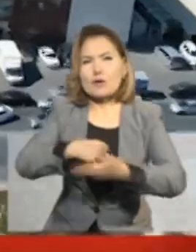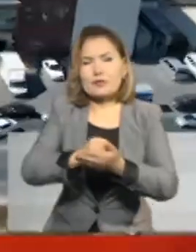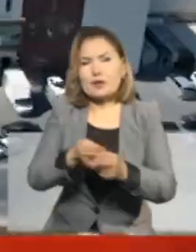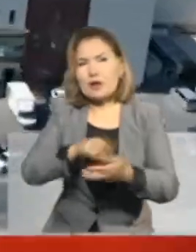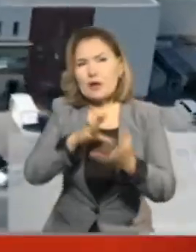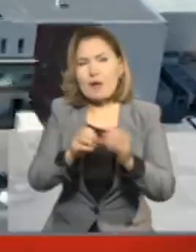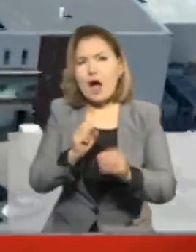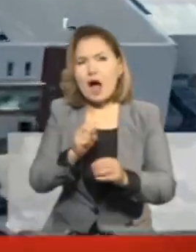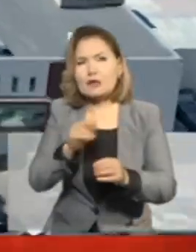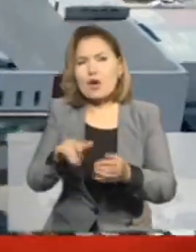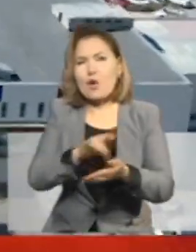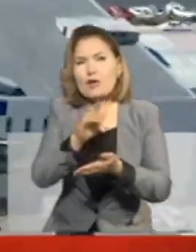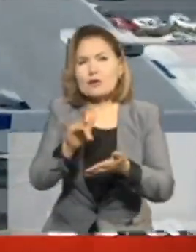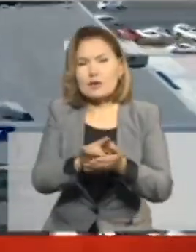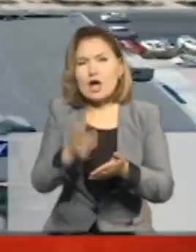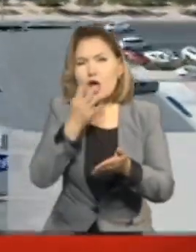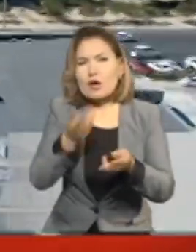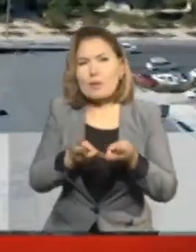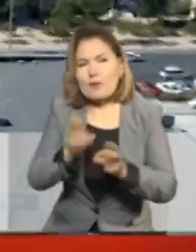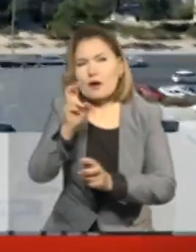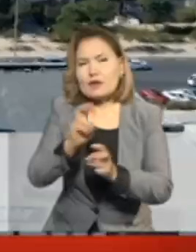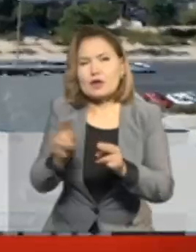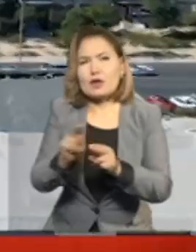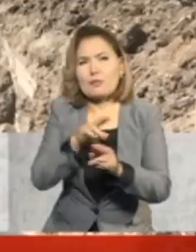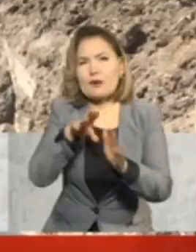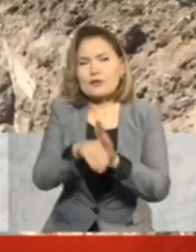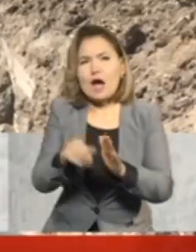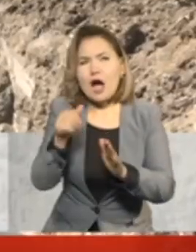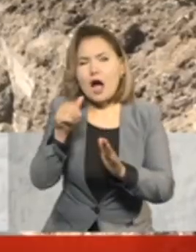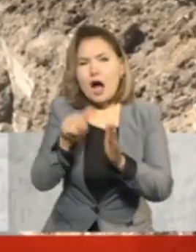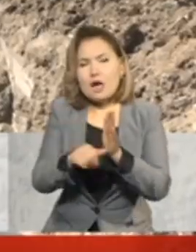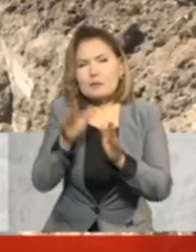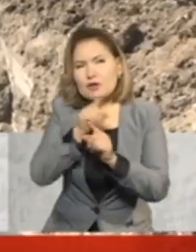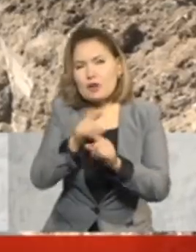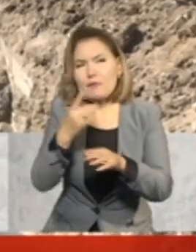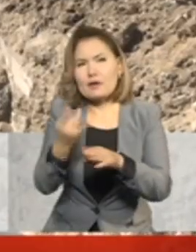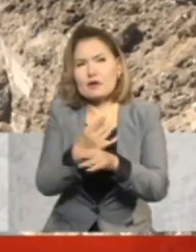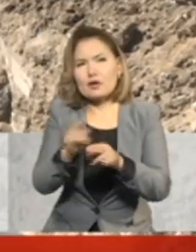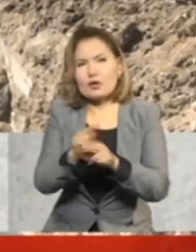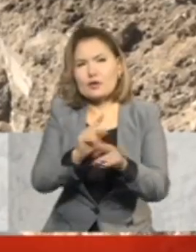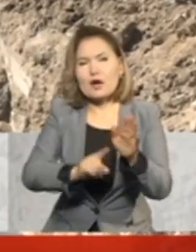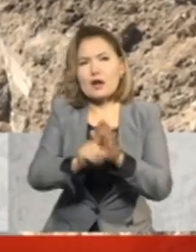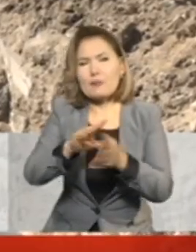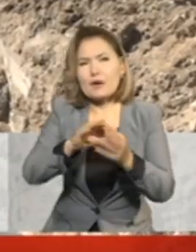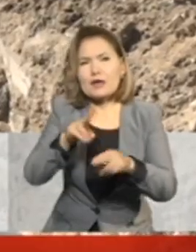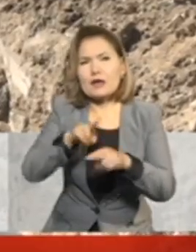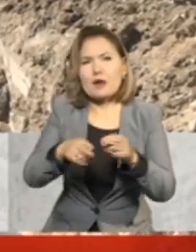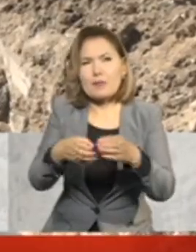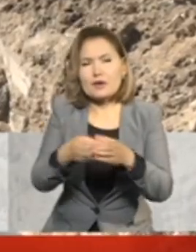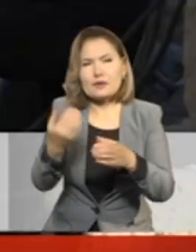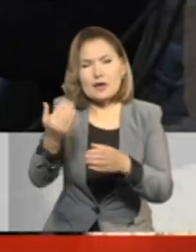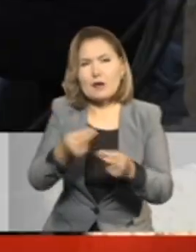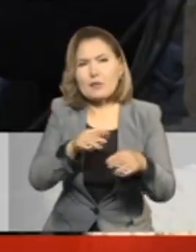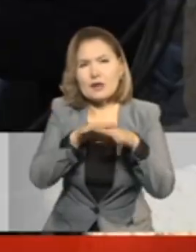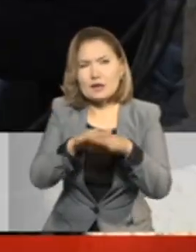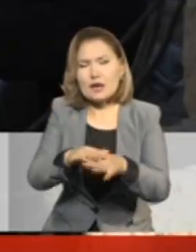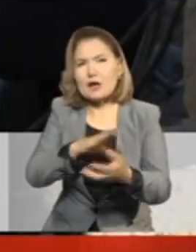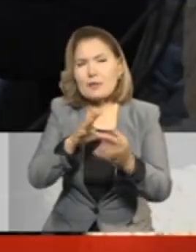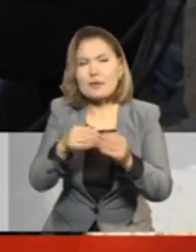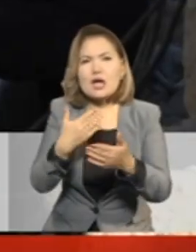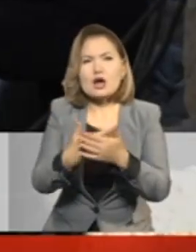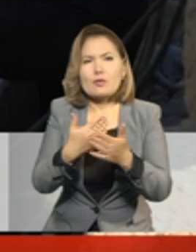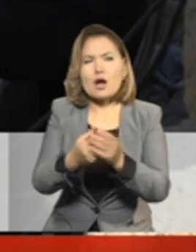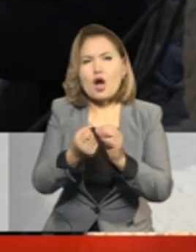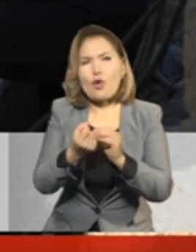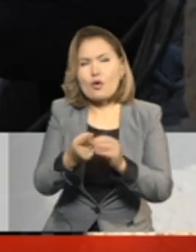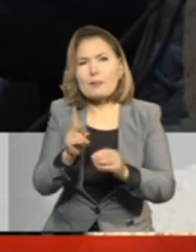Айта кетейік, Ақтау қаласының жылу желілері 60 жылда алғаш рет жаңартыла бастады. Мердігер компанияның қаражаты есебінен